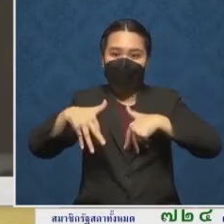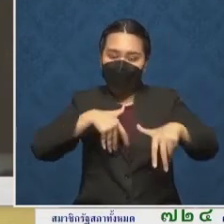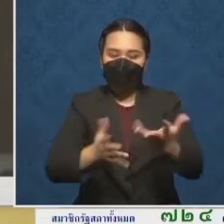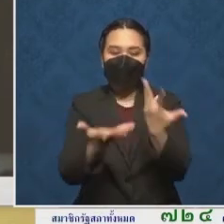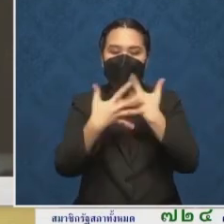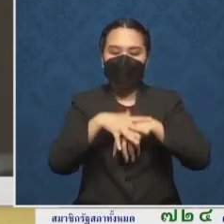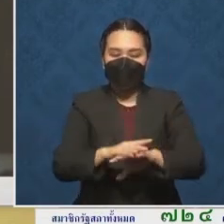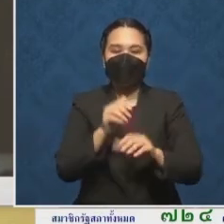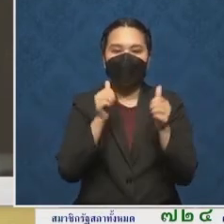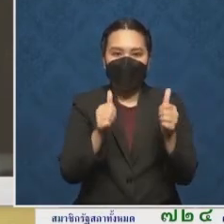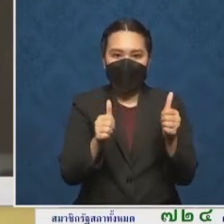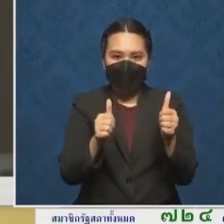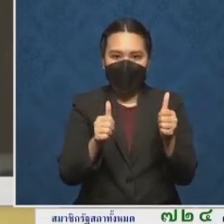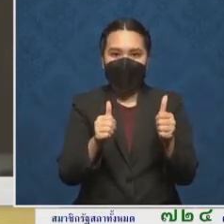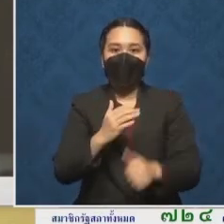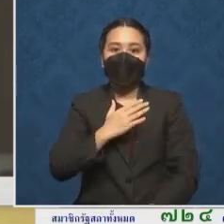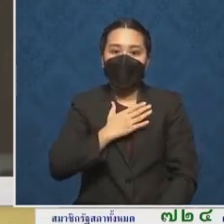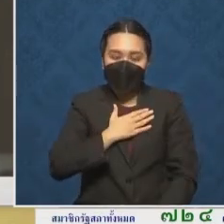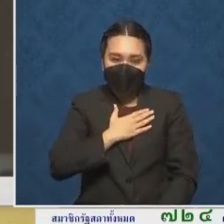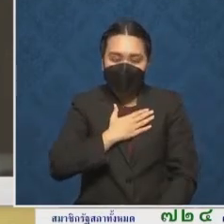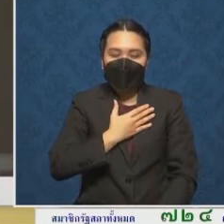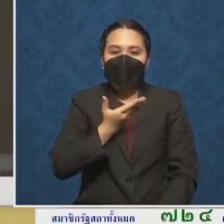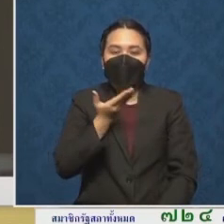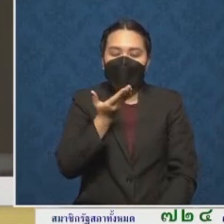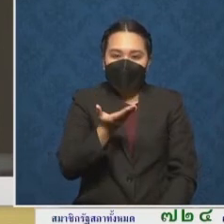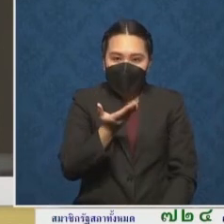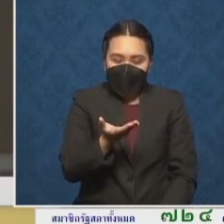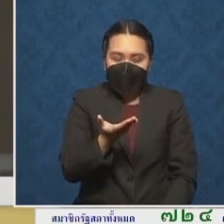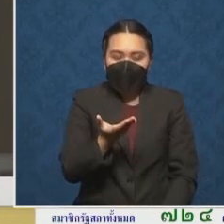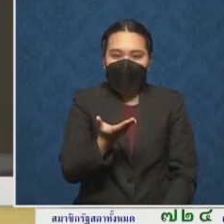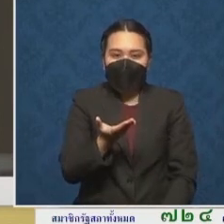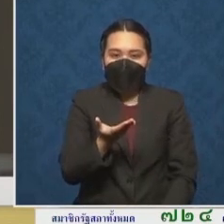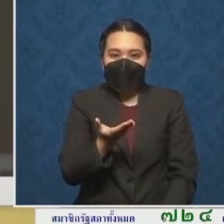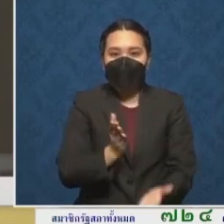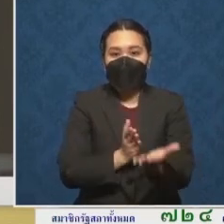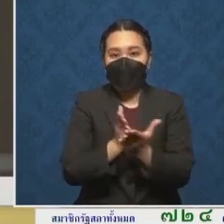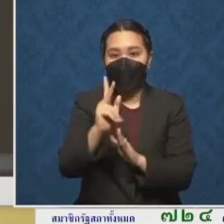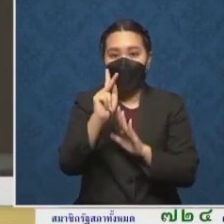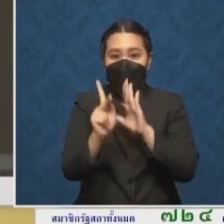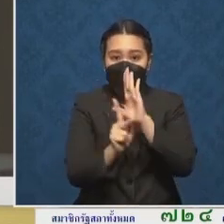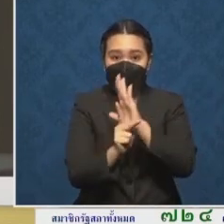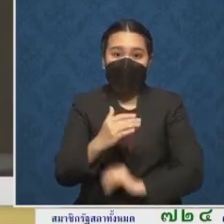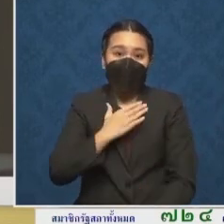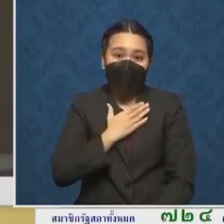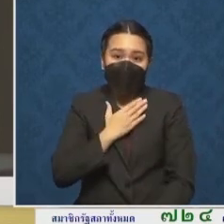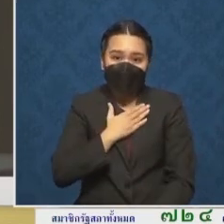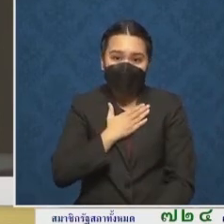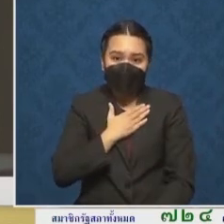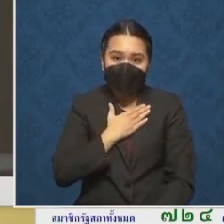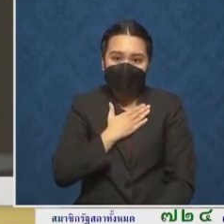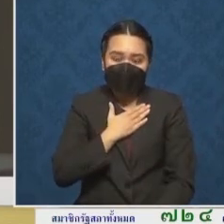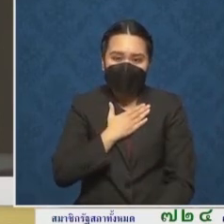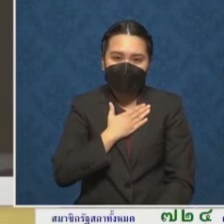นร่วมเพราะฉะนั้นผมก็อยากจะขอร้องวิงวอนให้ฝ่ายนิติบัญญัติของเราเนี่ยแหละ